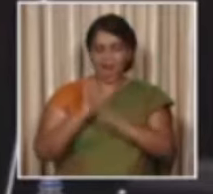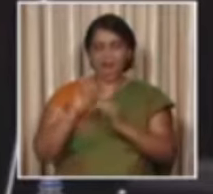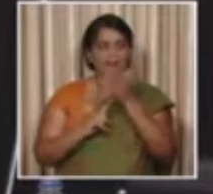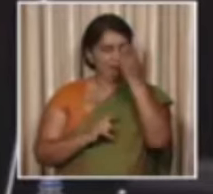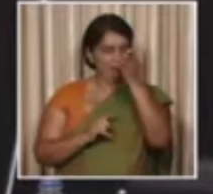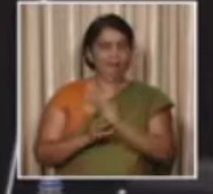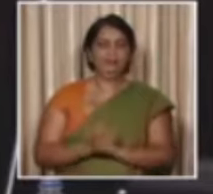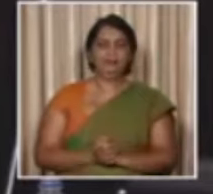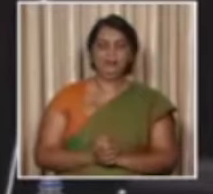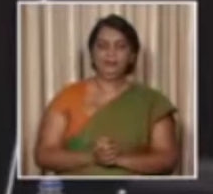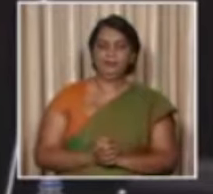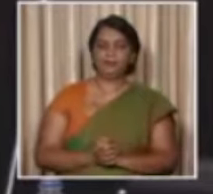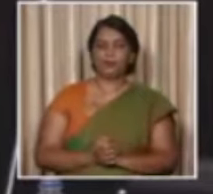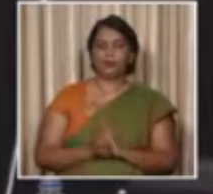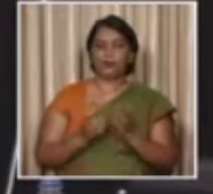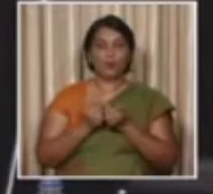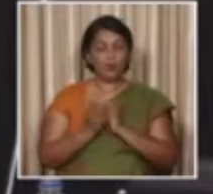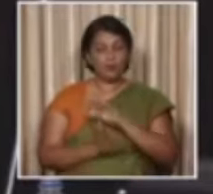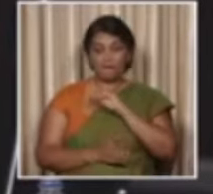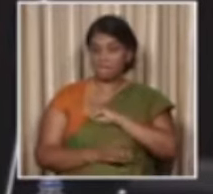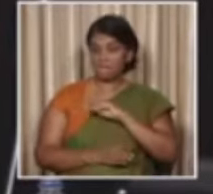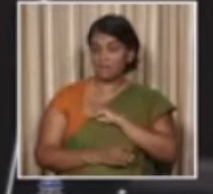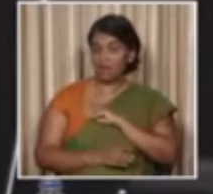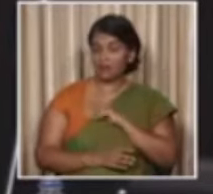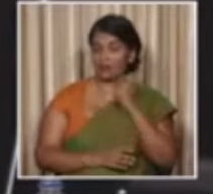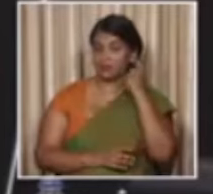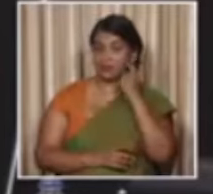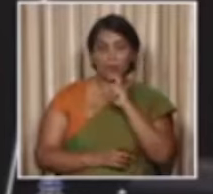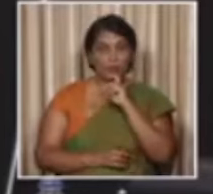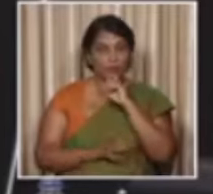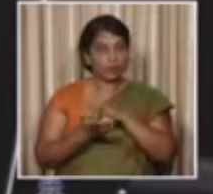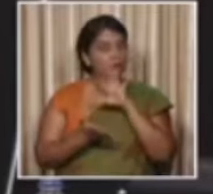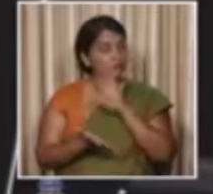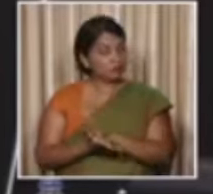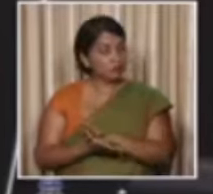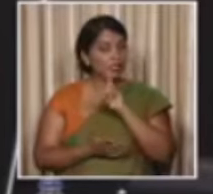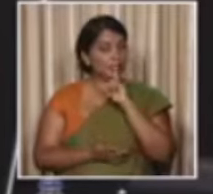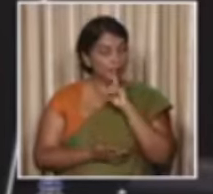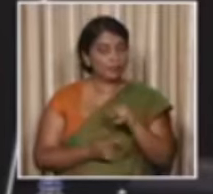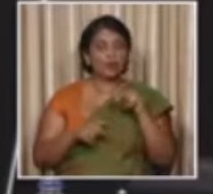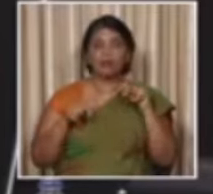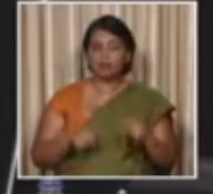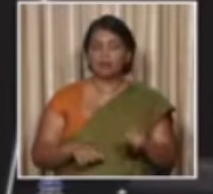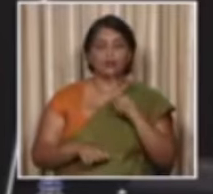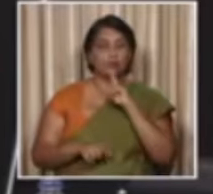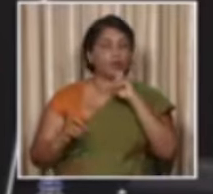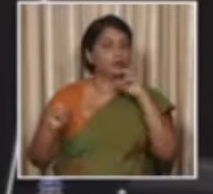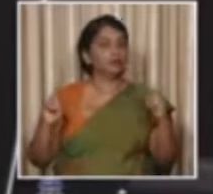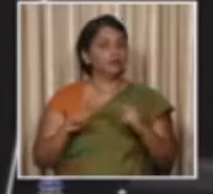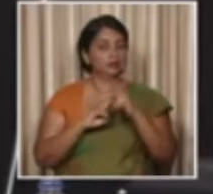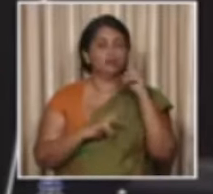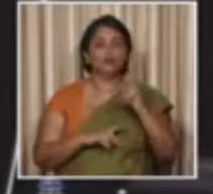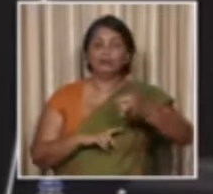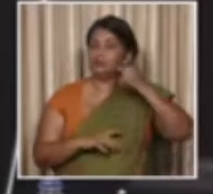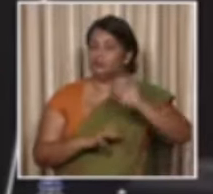ඔබතුමා. තමුන්ගේ වාසියටයි කියලා හිතෙන නඩු තීන්දුවක් දුන්නම දැන් ඇවිල්ලා කියනවා